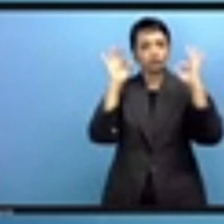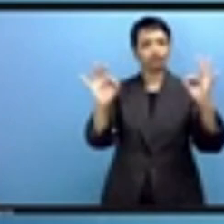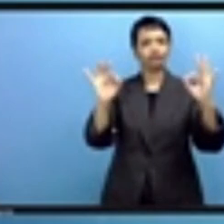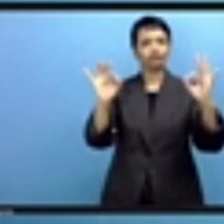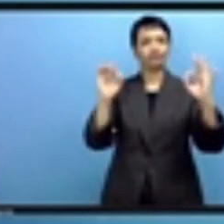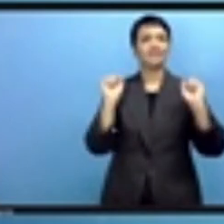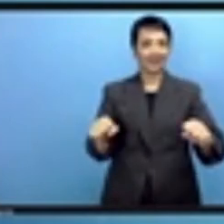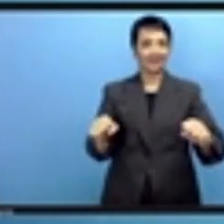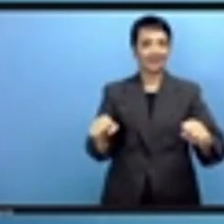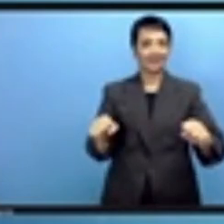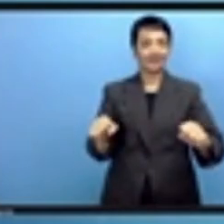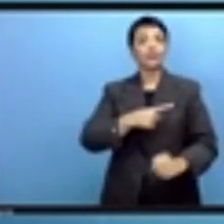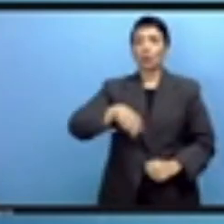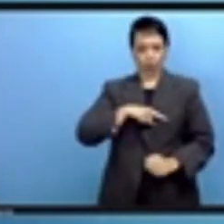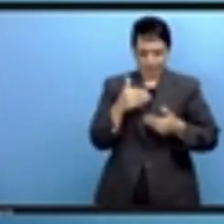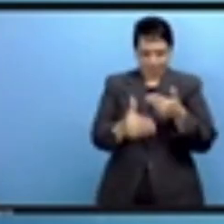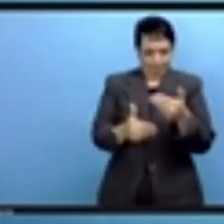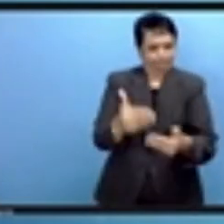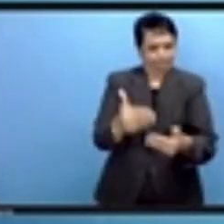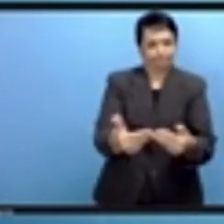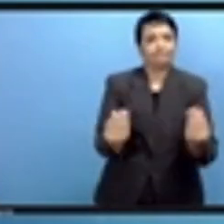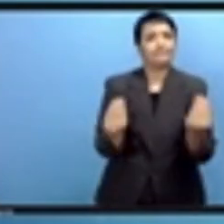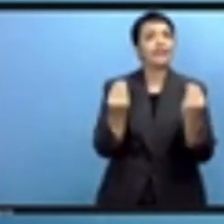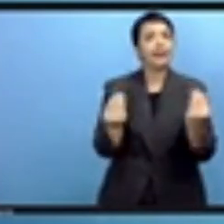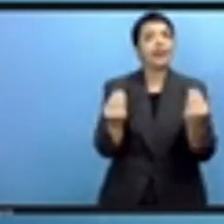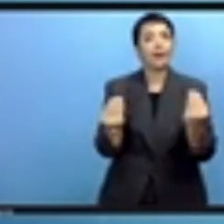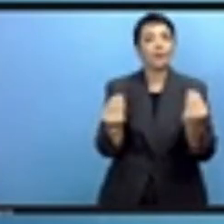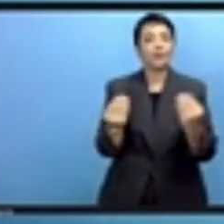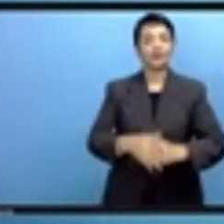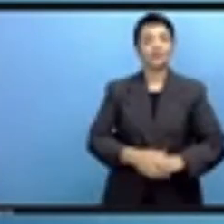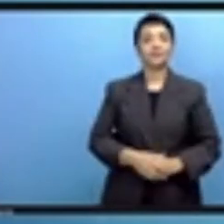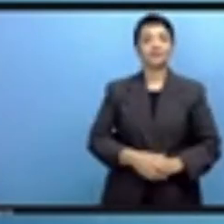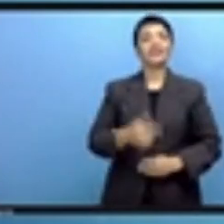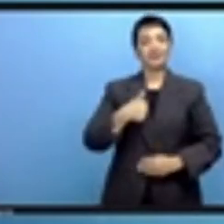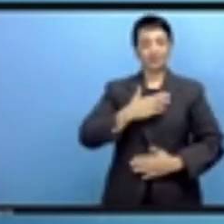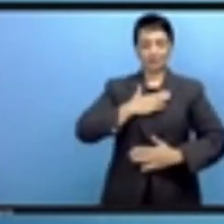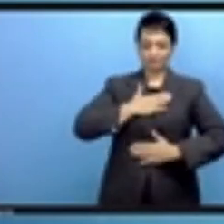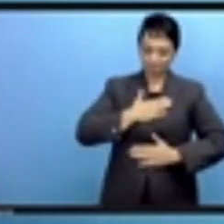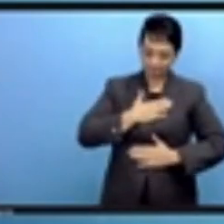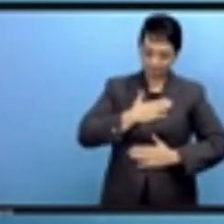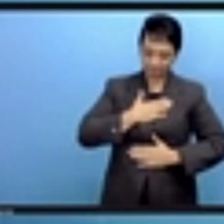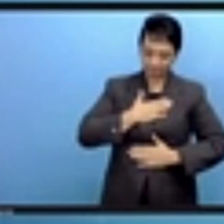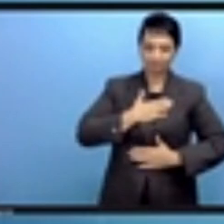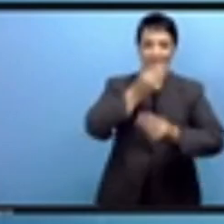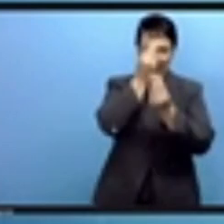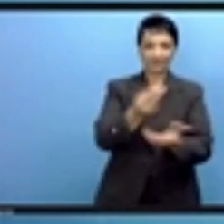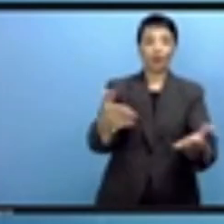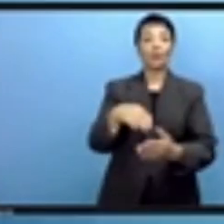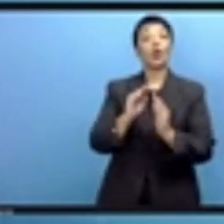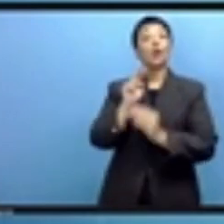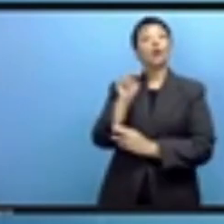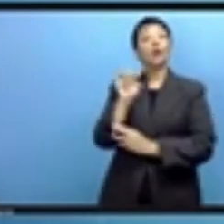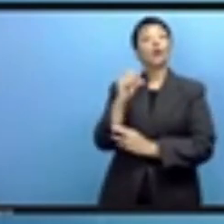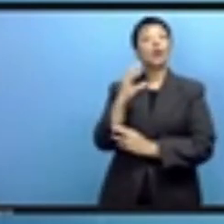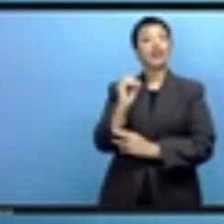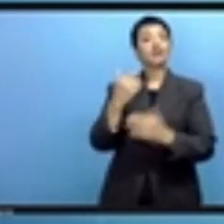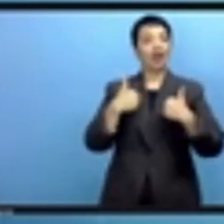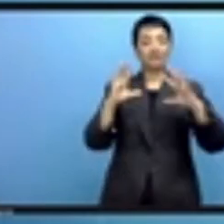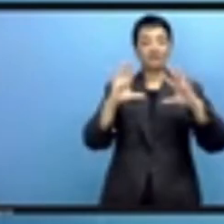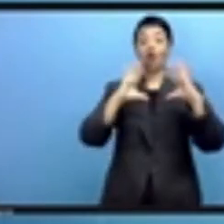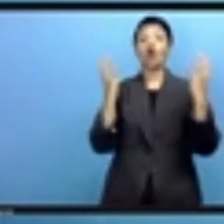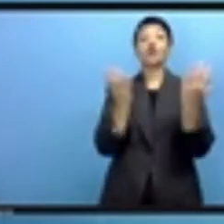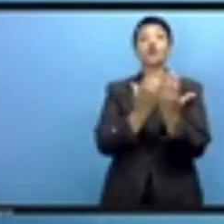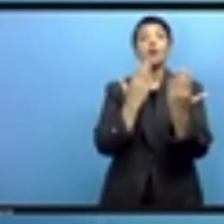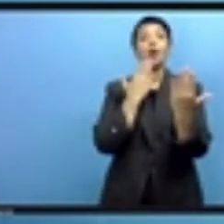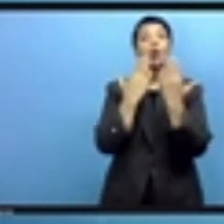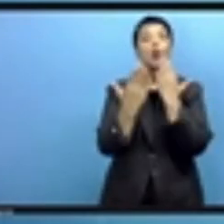造福的。我们如何去实现那个目标呢？的确，在教科文组织，我